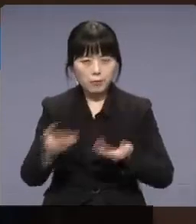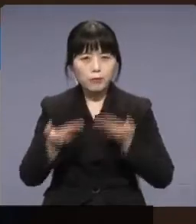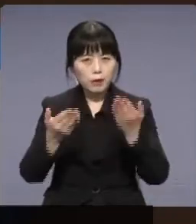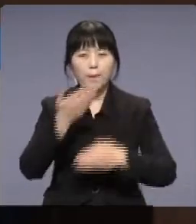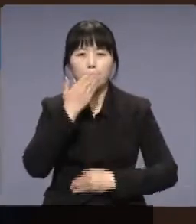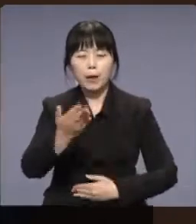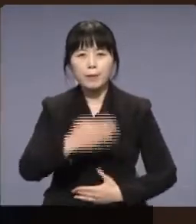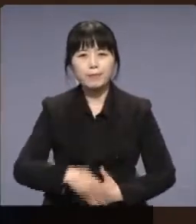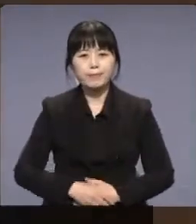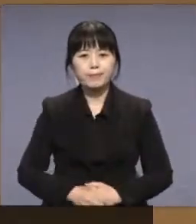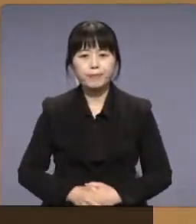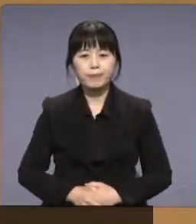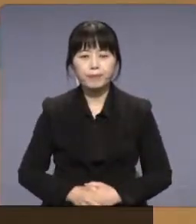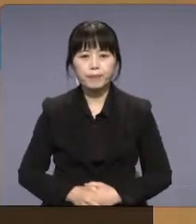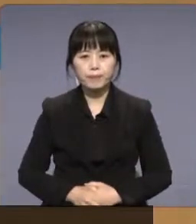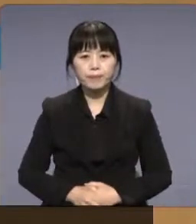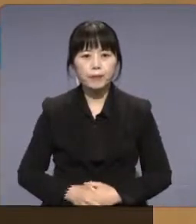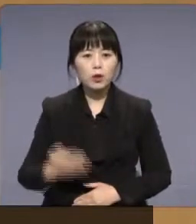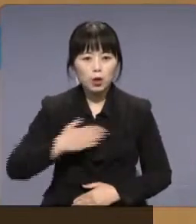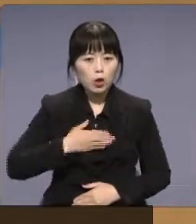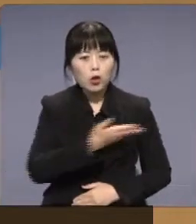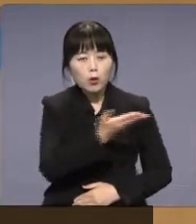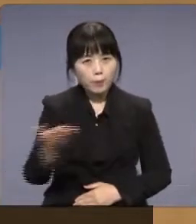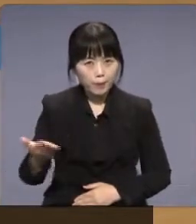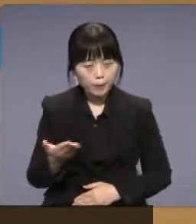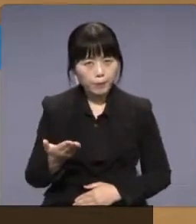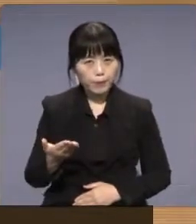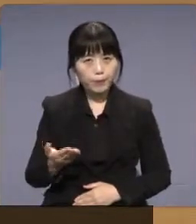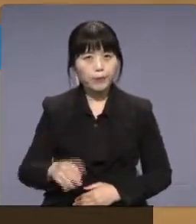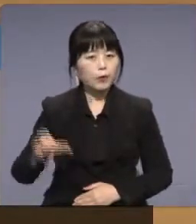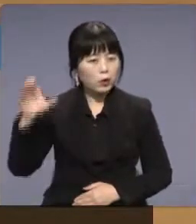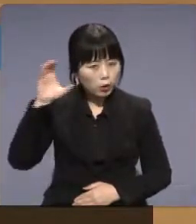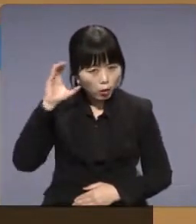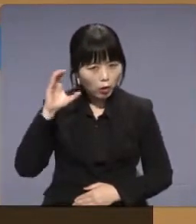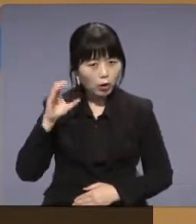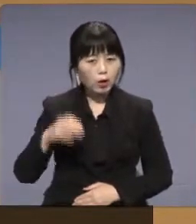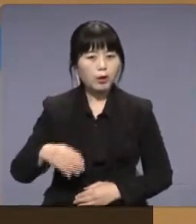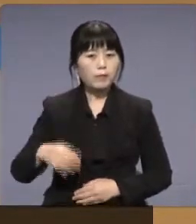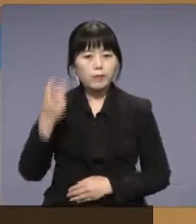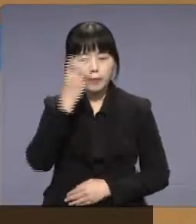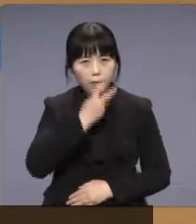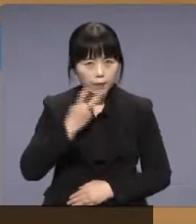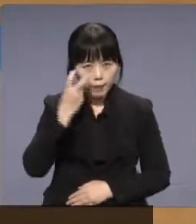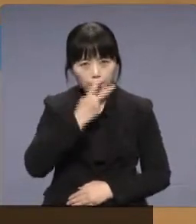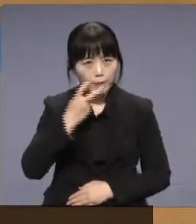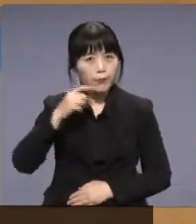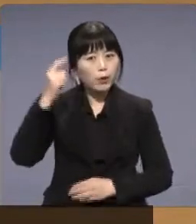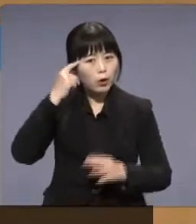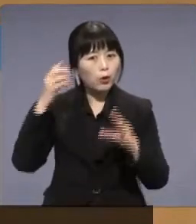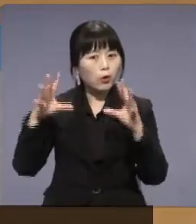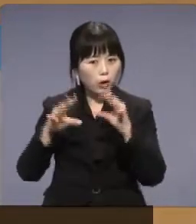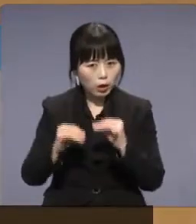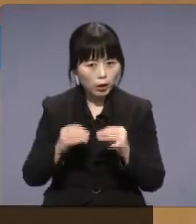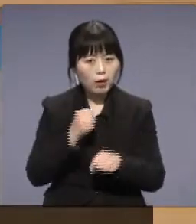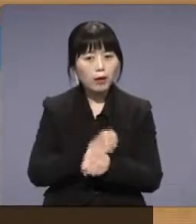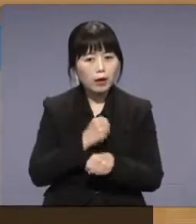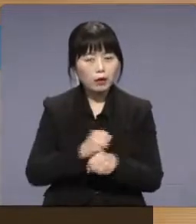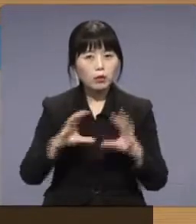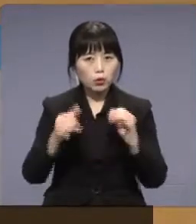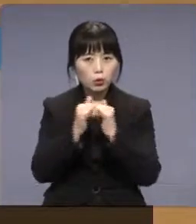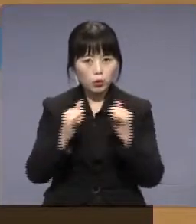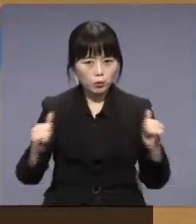말씀을 드립니다. 저는 여러분에게 경청하고 살피며